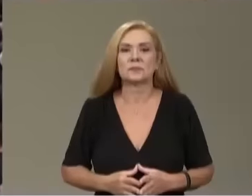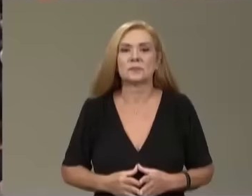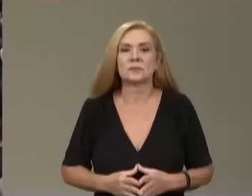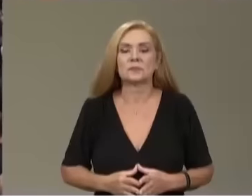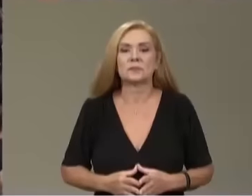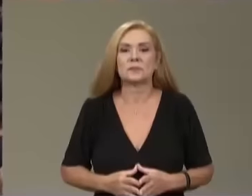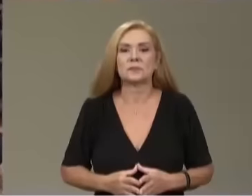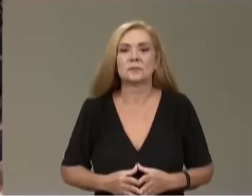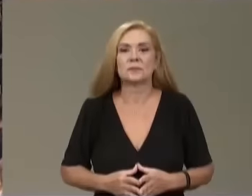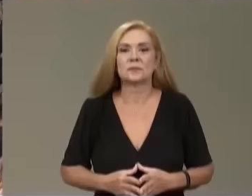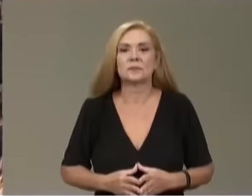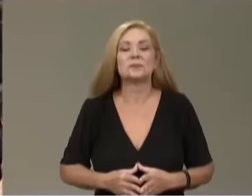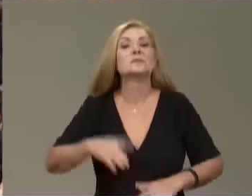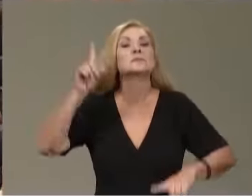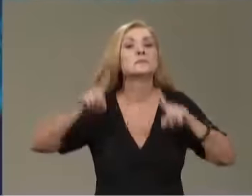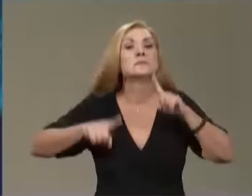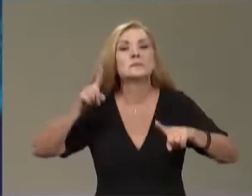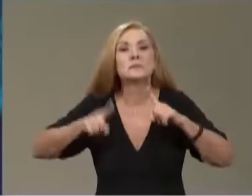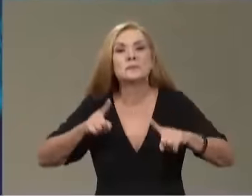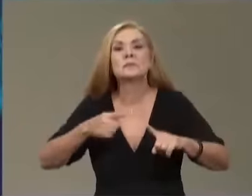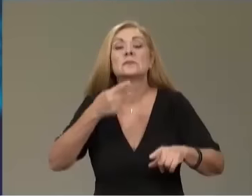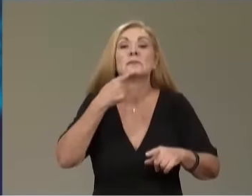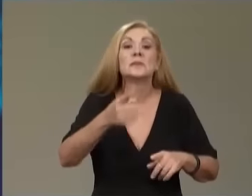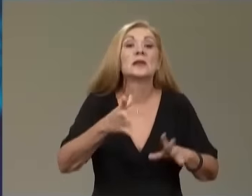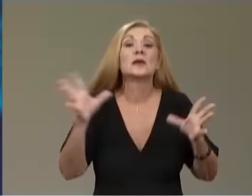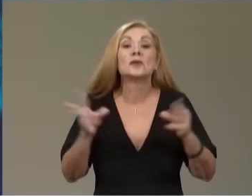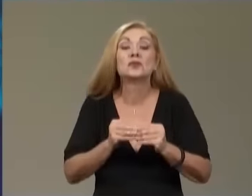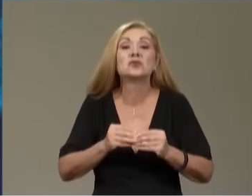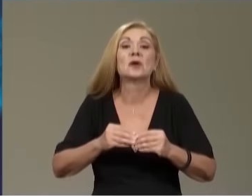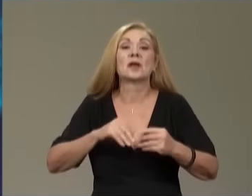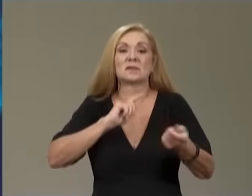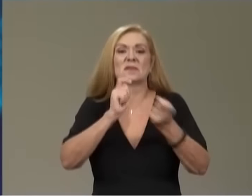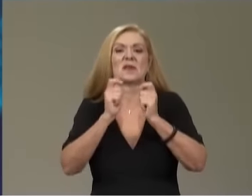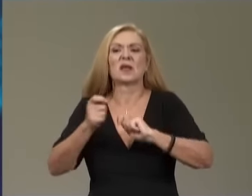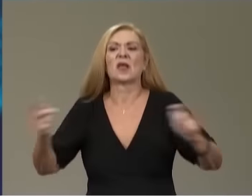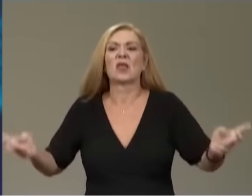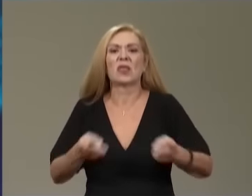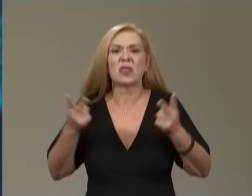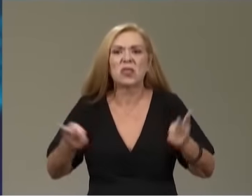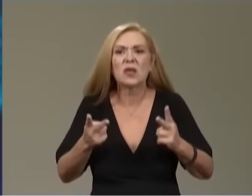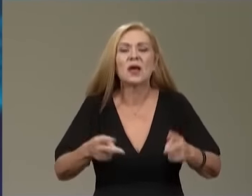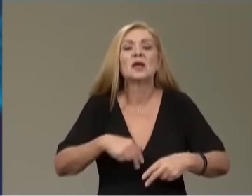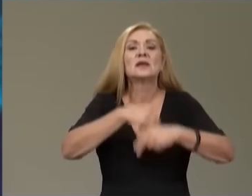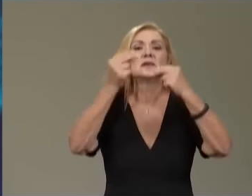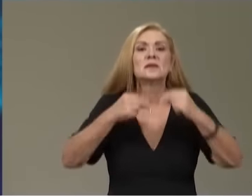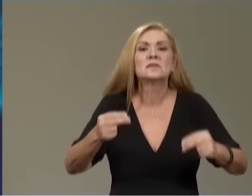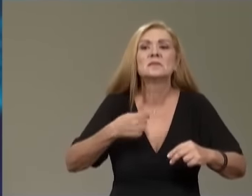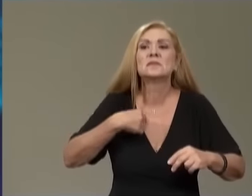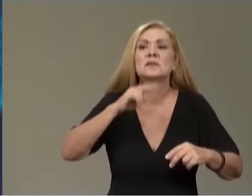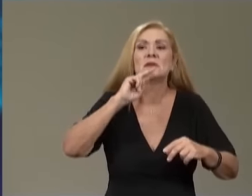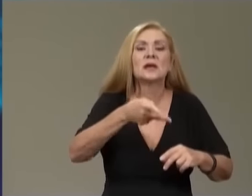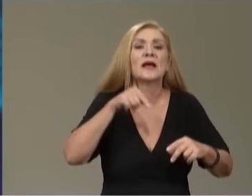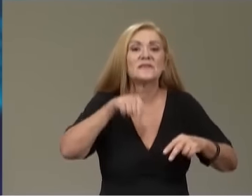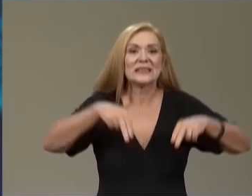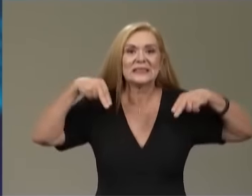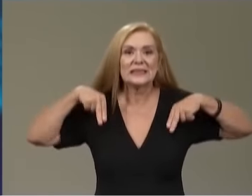Σε όσους συνεπώς μιλούν για μεταρρυθμιστική χαλαρότητα, θα το ξαναπώ, τα στοιχεία απαντούν ότι αυτή η κυβέρνηση να